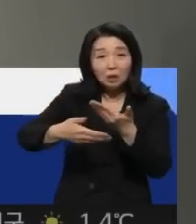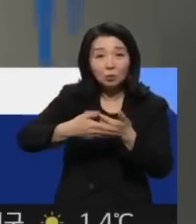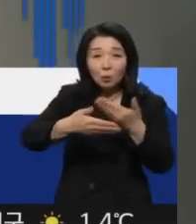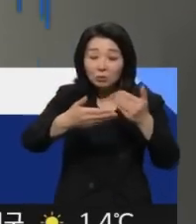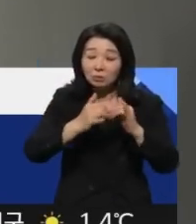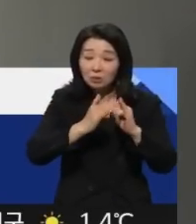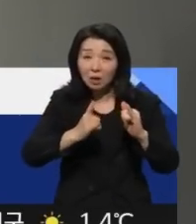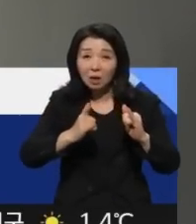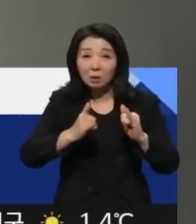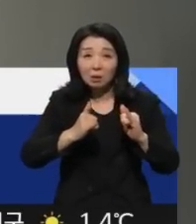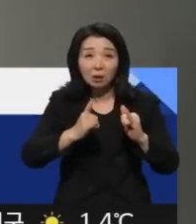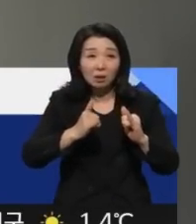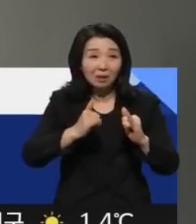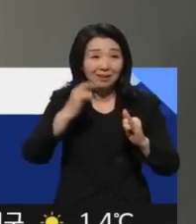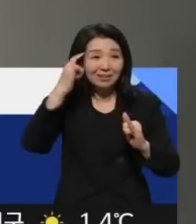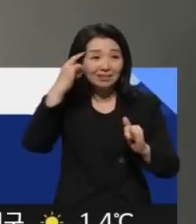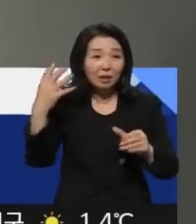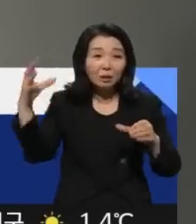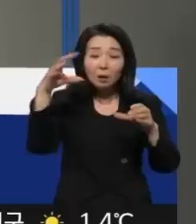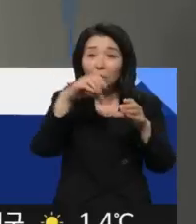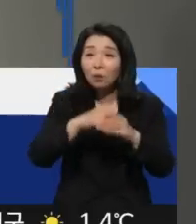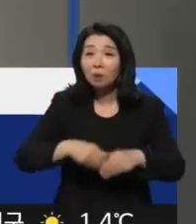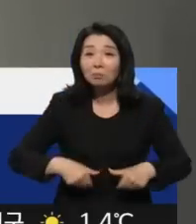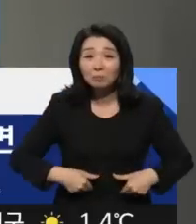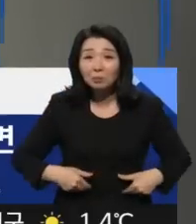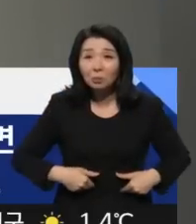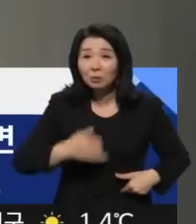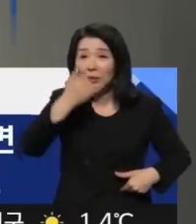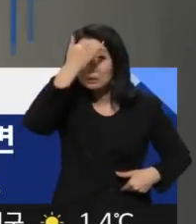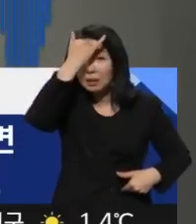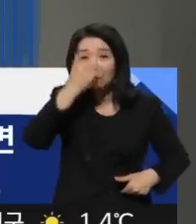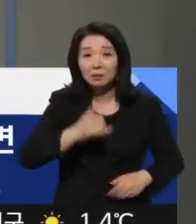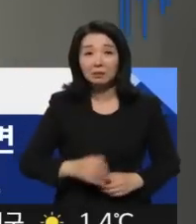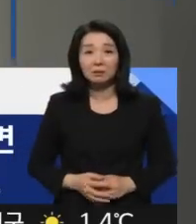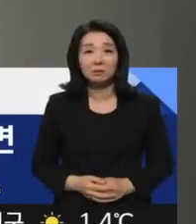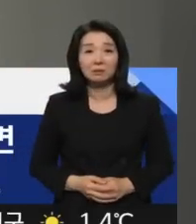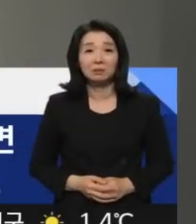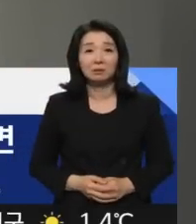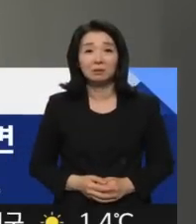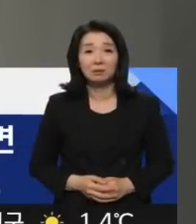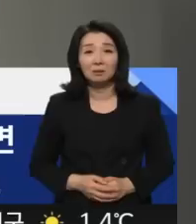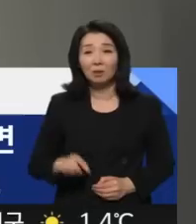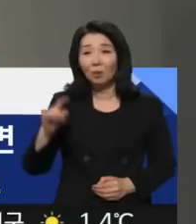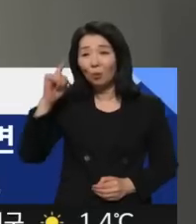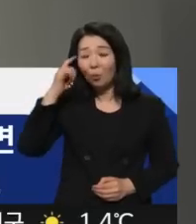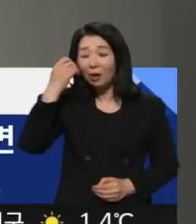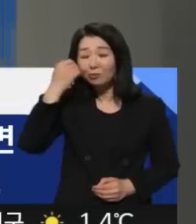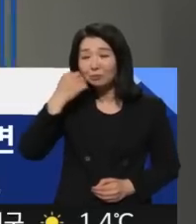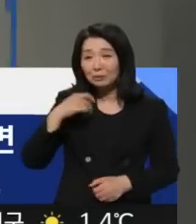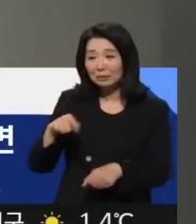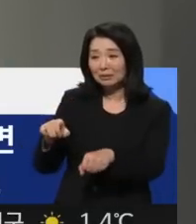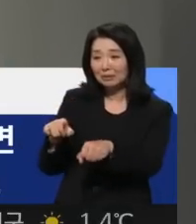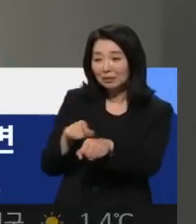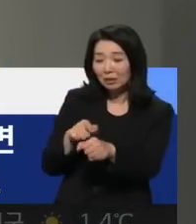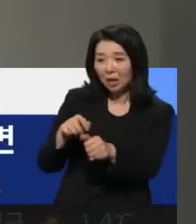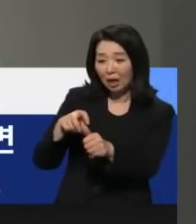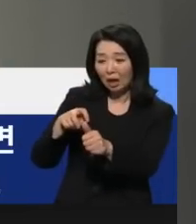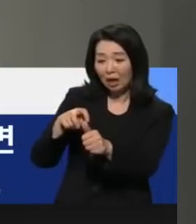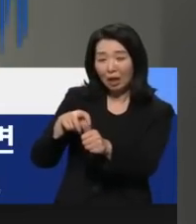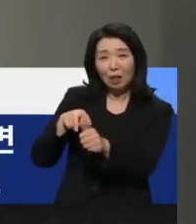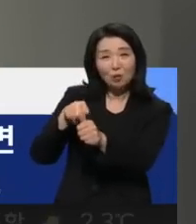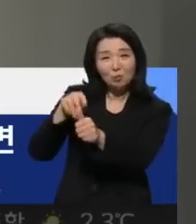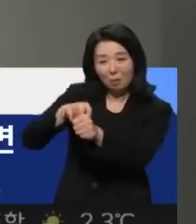목소리를 담는 게 그게 사실은 도리인 거죠. 이것을 어떤 특정한 후보를 뭐 배제하기